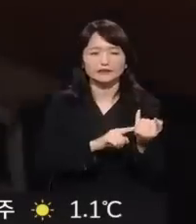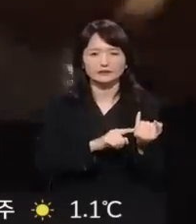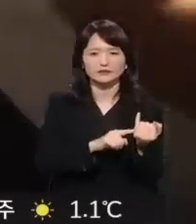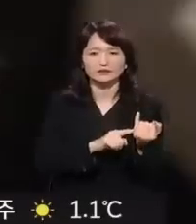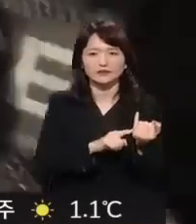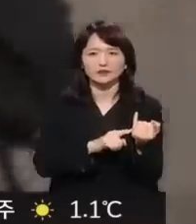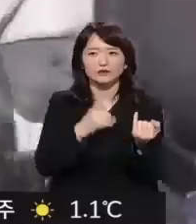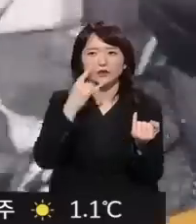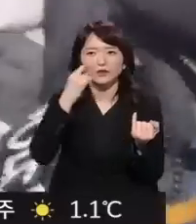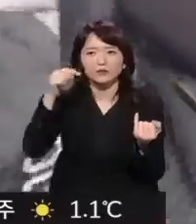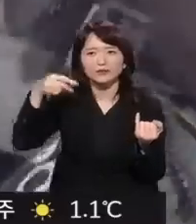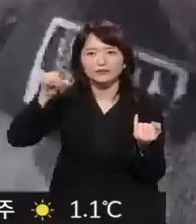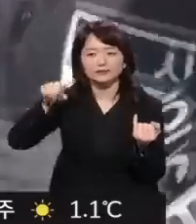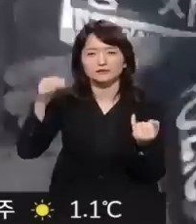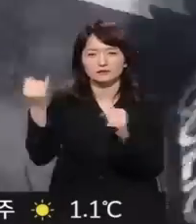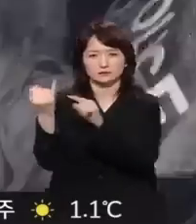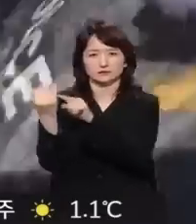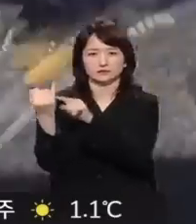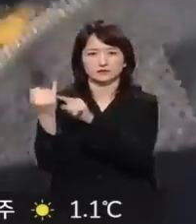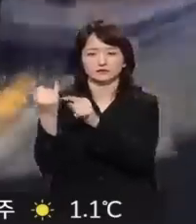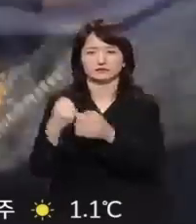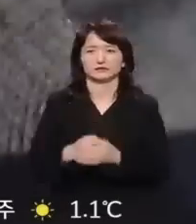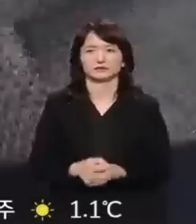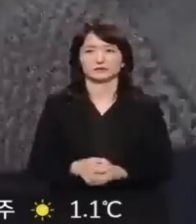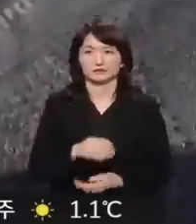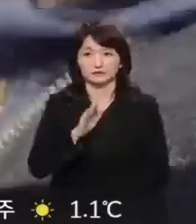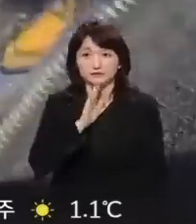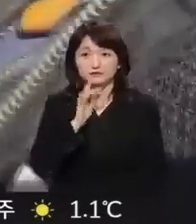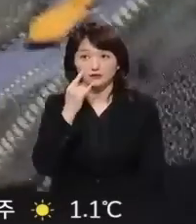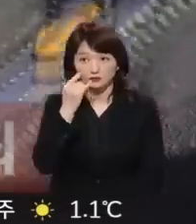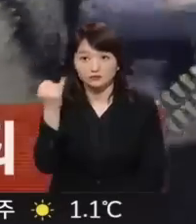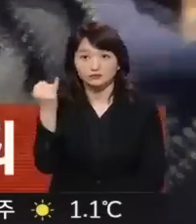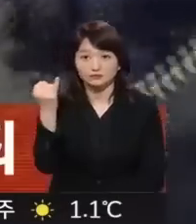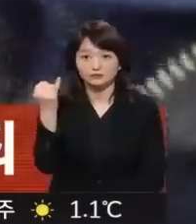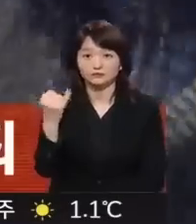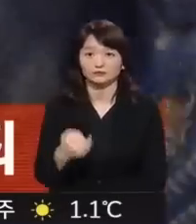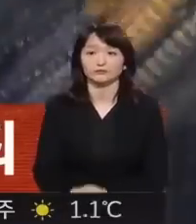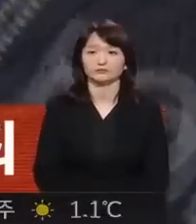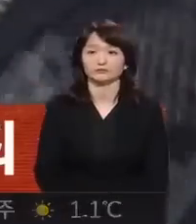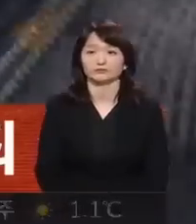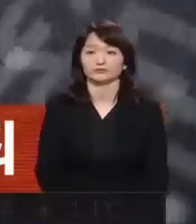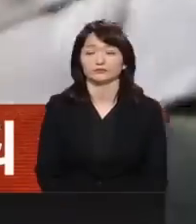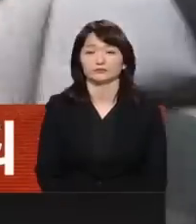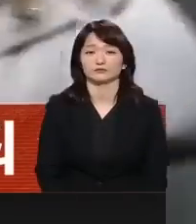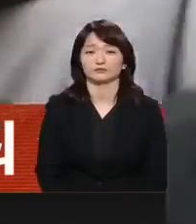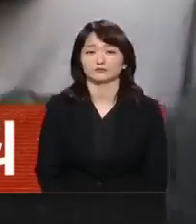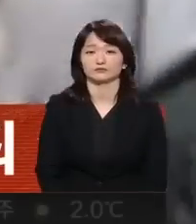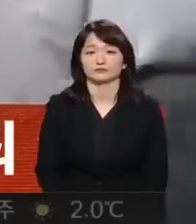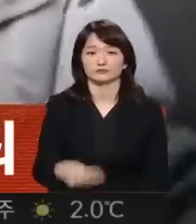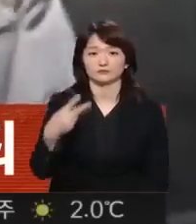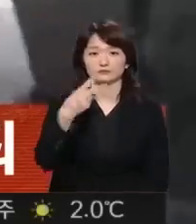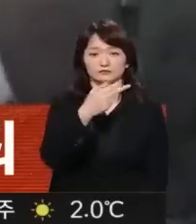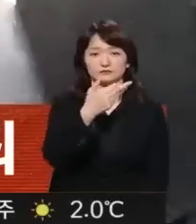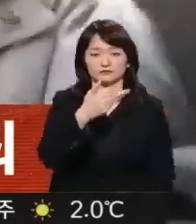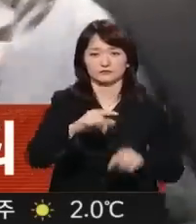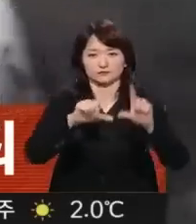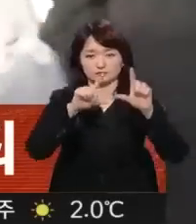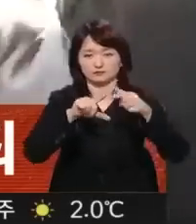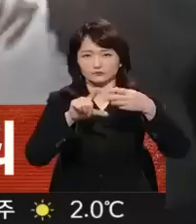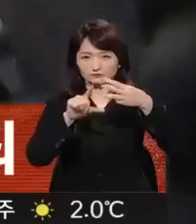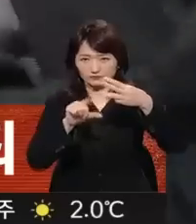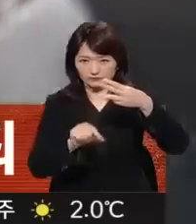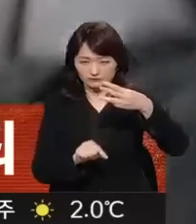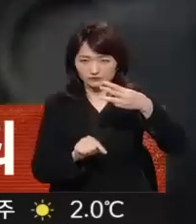때문에 사실상이 엄마라고는 봐야 하는 거죠 게다가 지금 뭐 그 2018년 3월